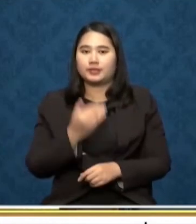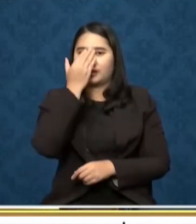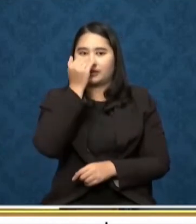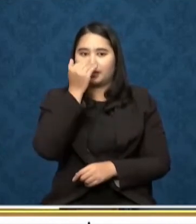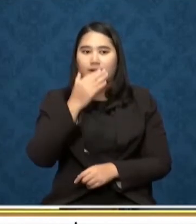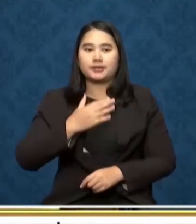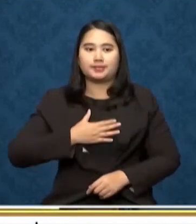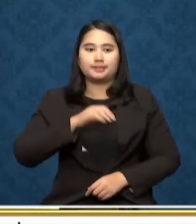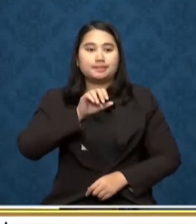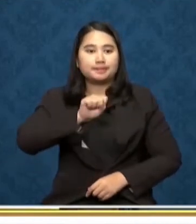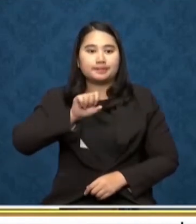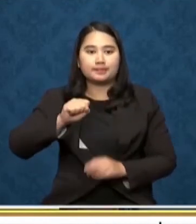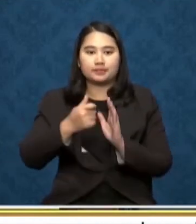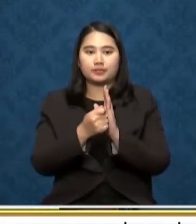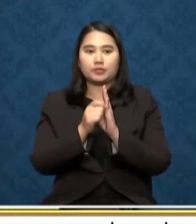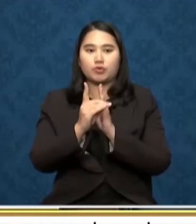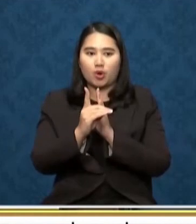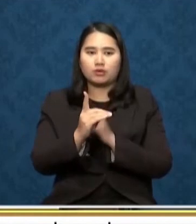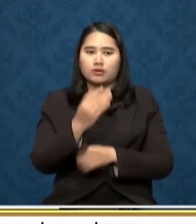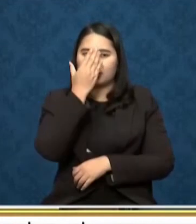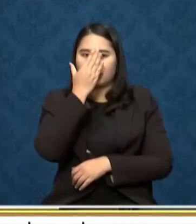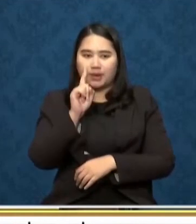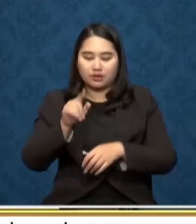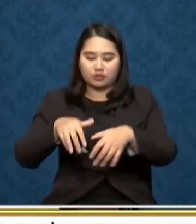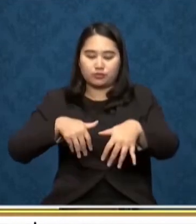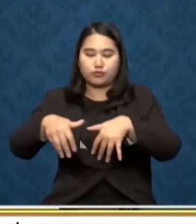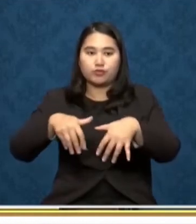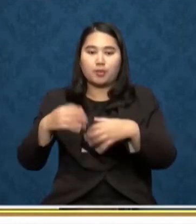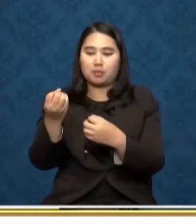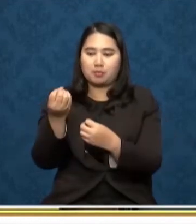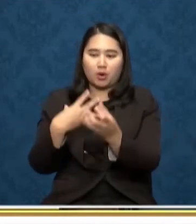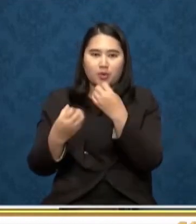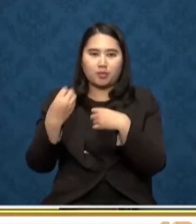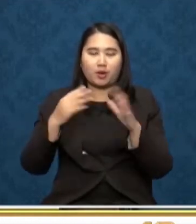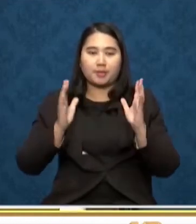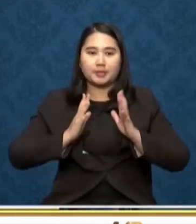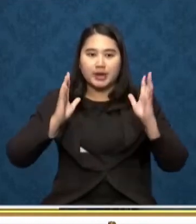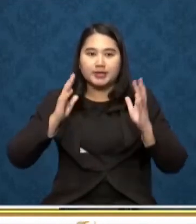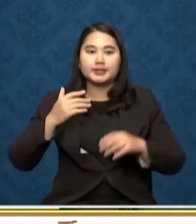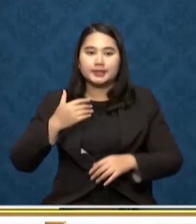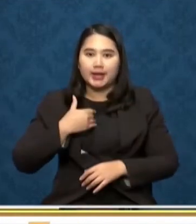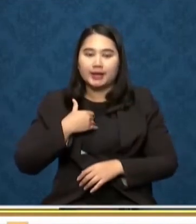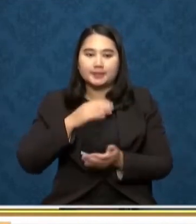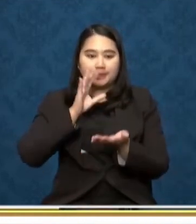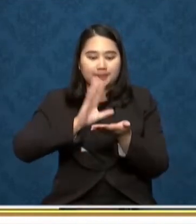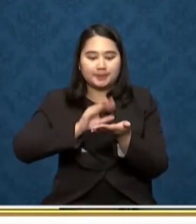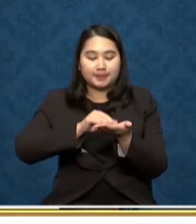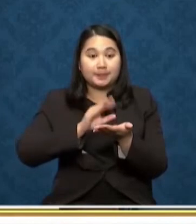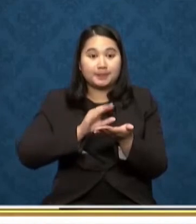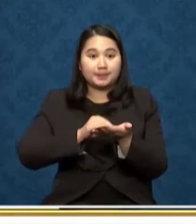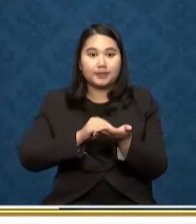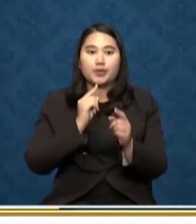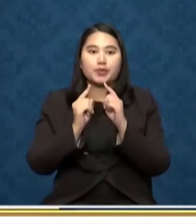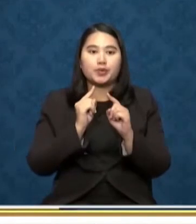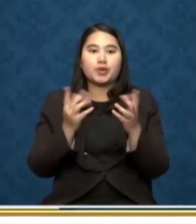ในธะณะ Sus. Auro Dantaniทำไมมพน้พัชชนร้เรีนเข้ามาเยอะมากผมจงไดไปหาขอมูลครับได้